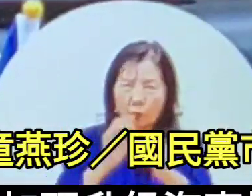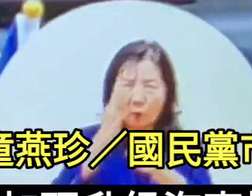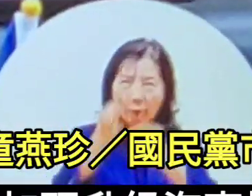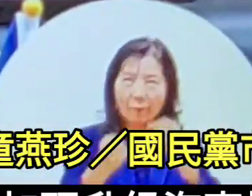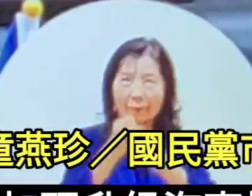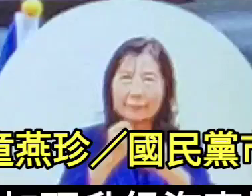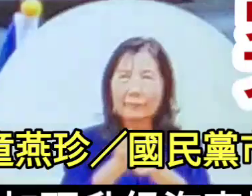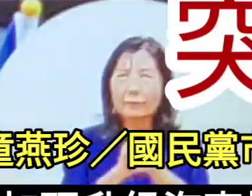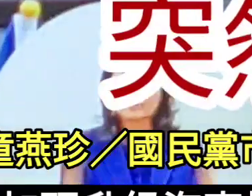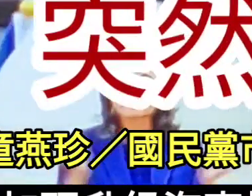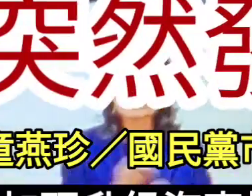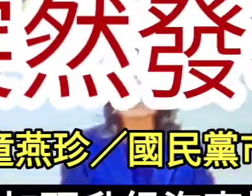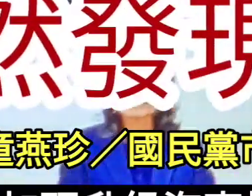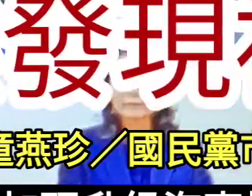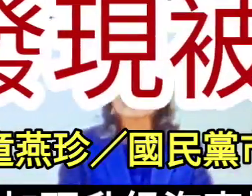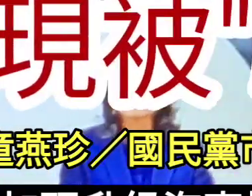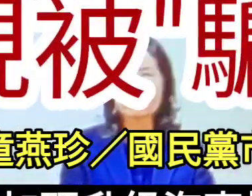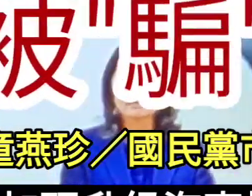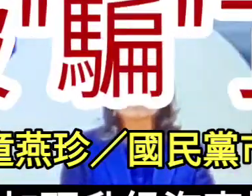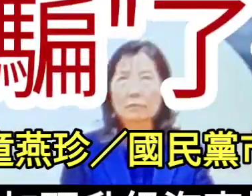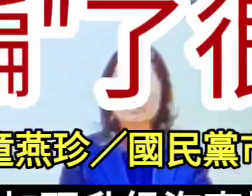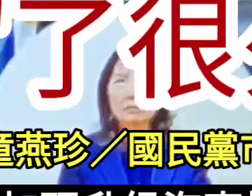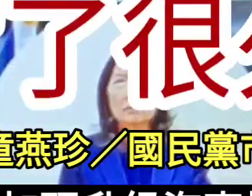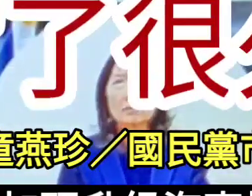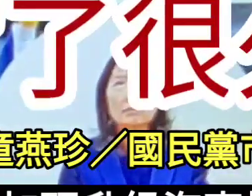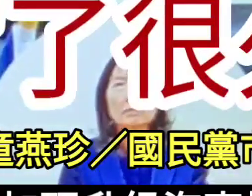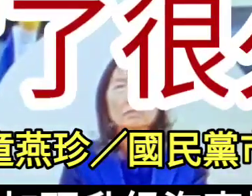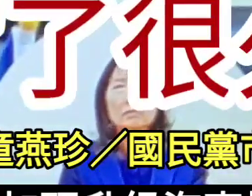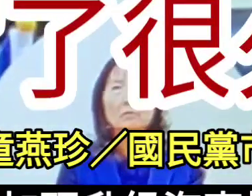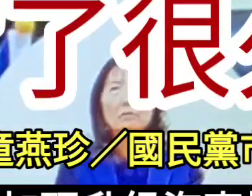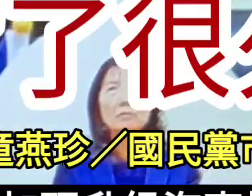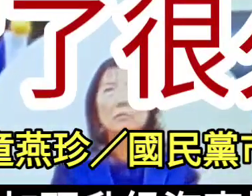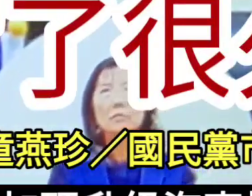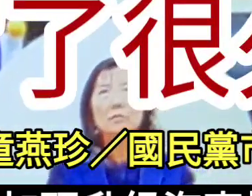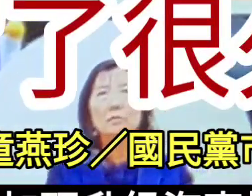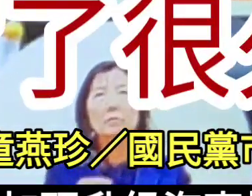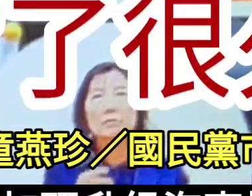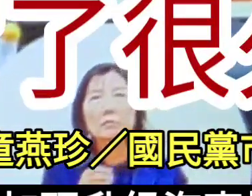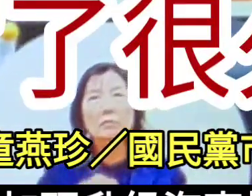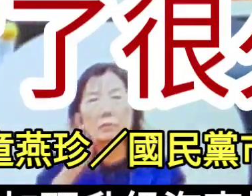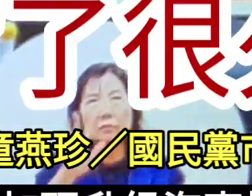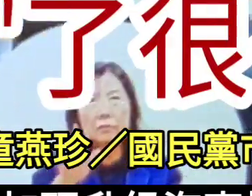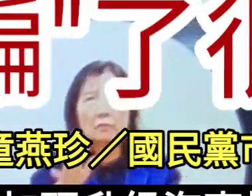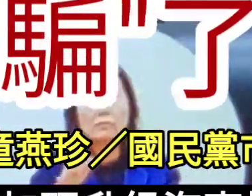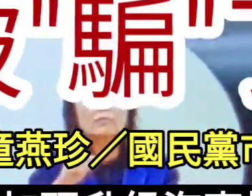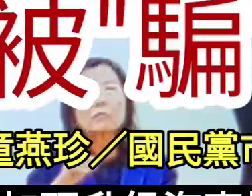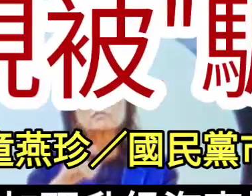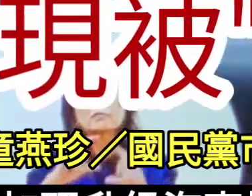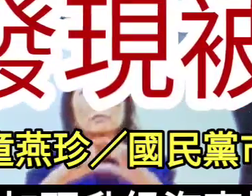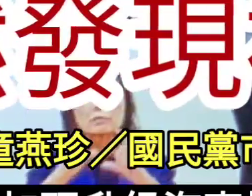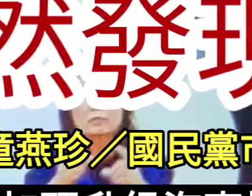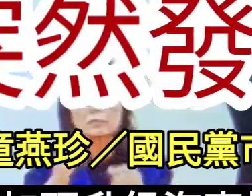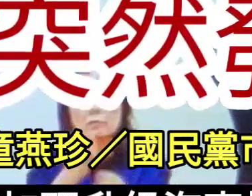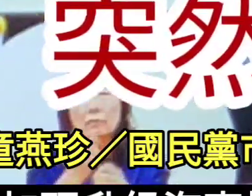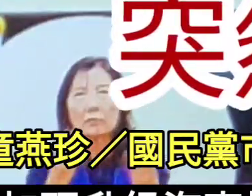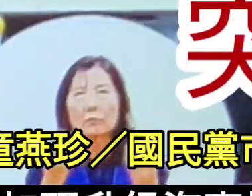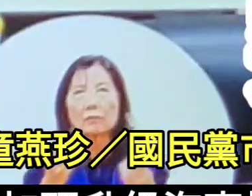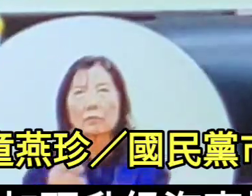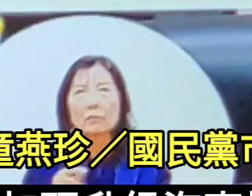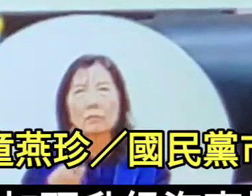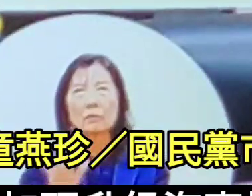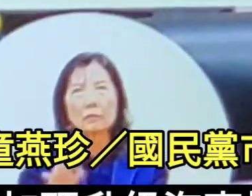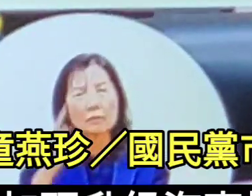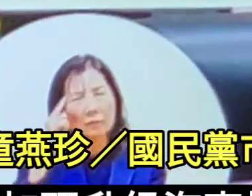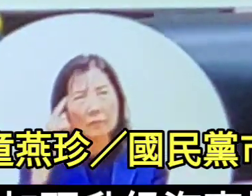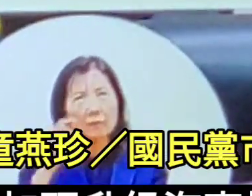了，有声音，但是没有看到楼梯响，没有看到人下来，也就是说有这个意愿，也觉